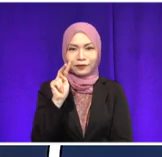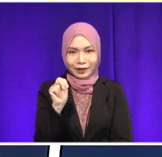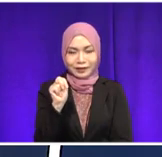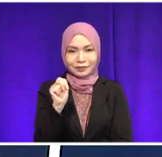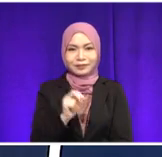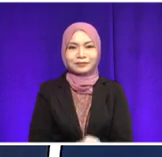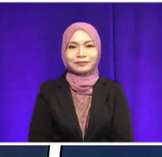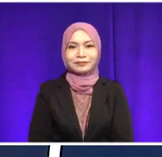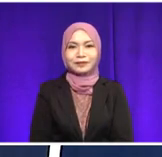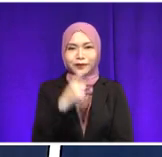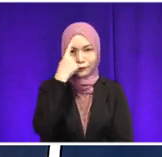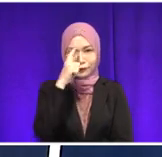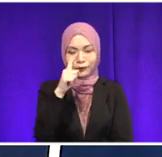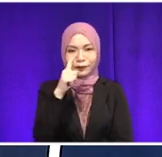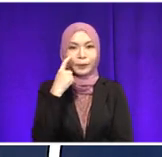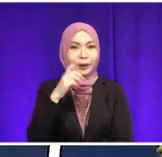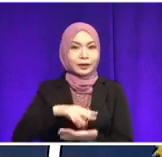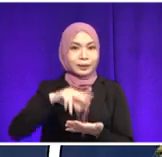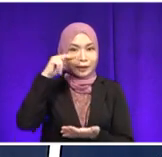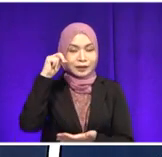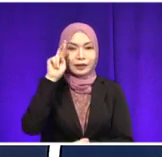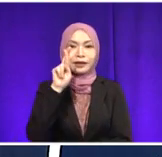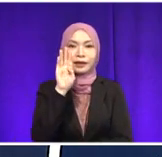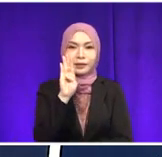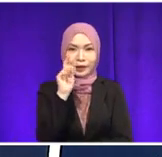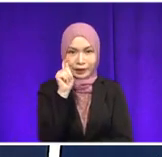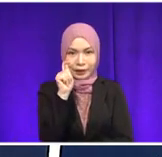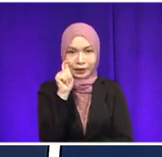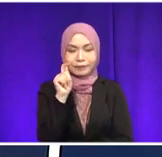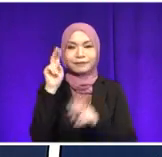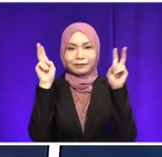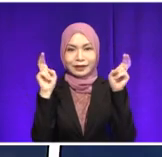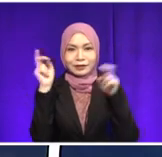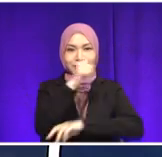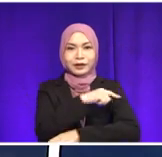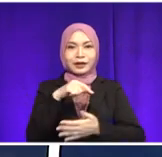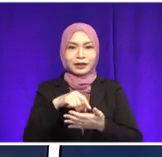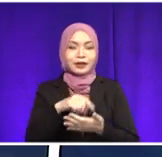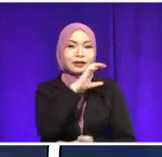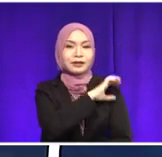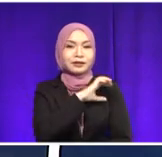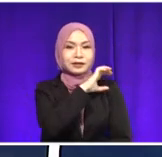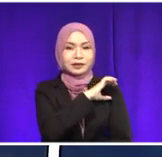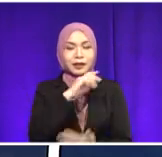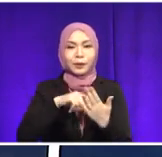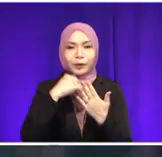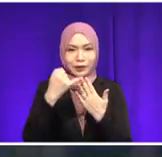arbiti rekebentuk dan teknologi dan untuk sub topik kali ini kita akan ciri-ciri Project